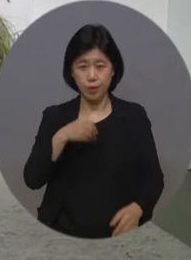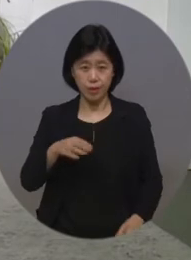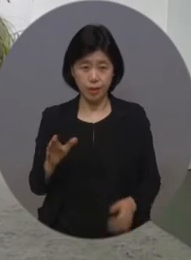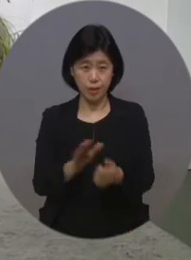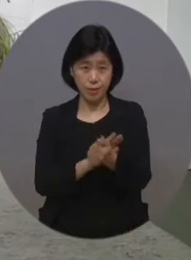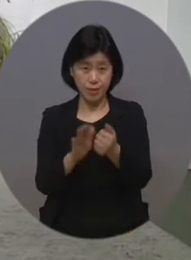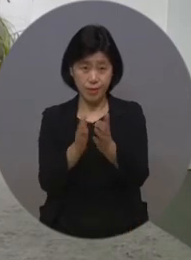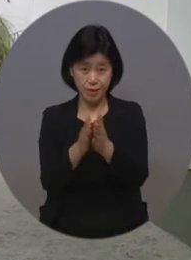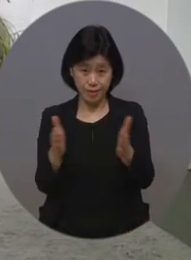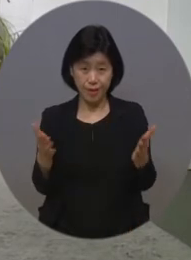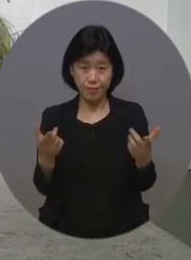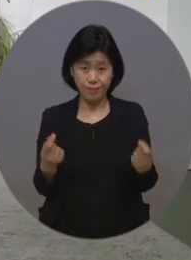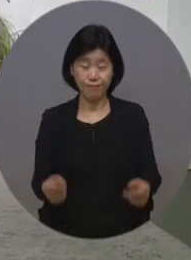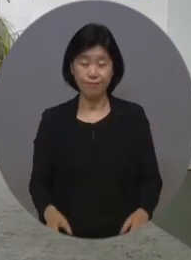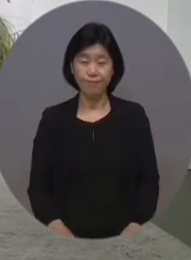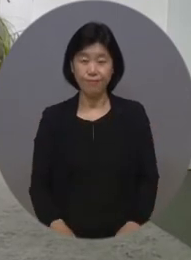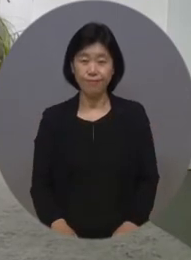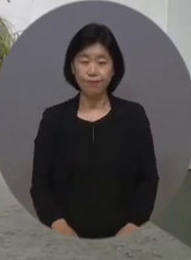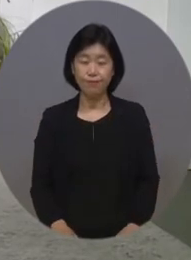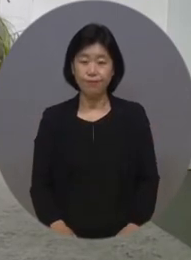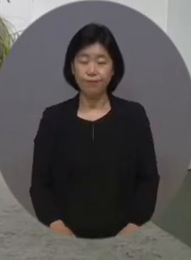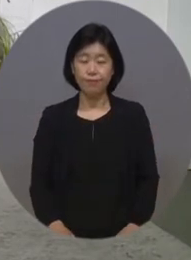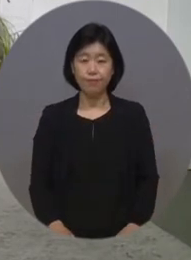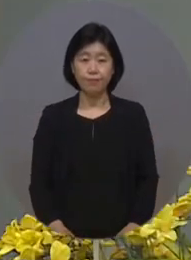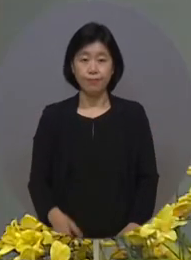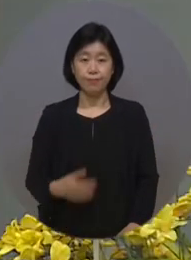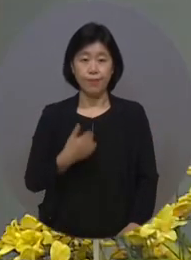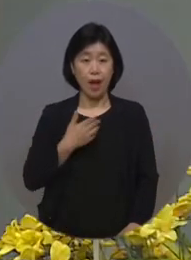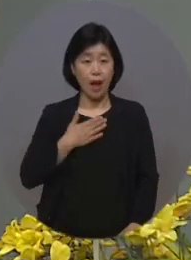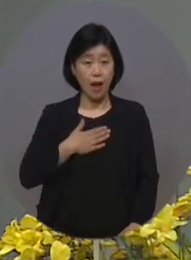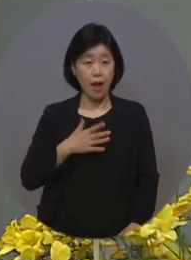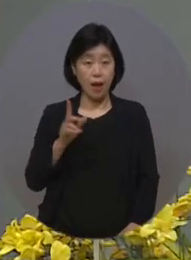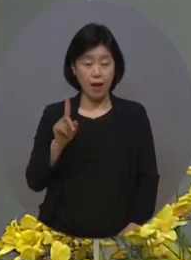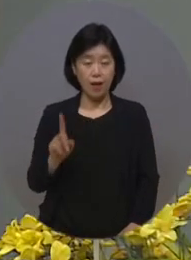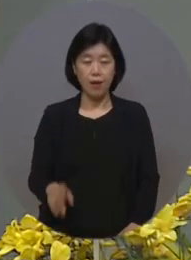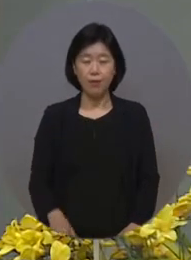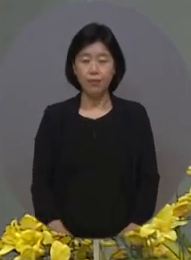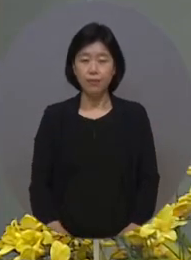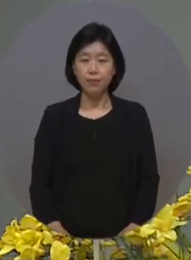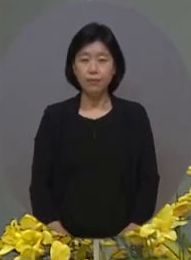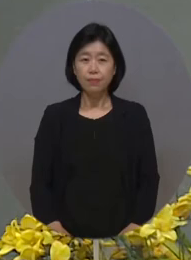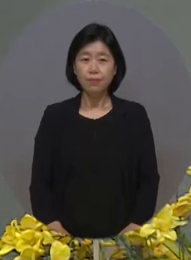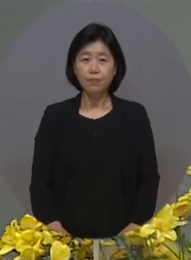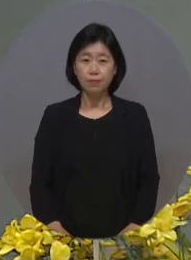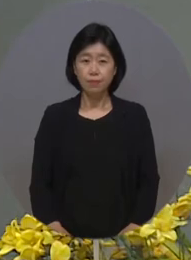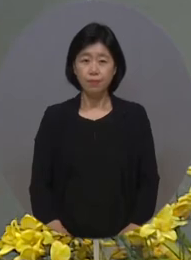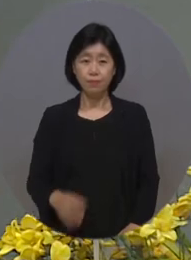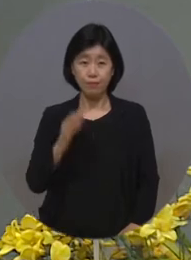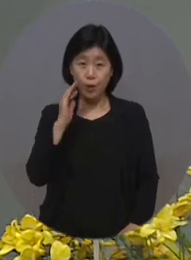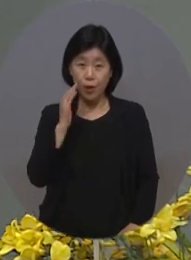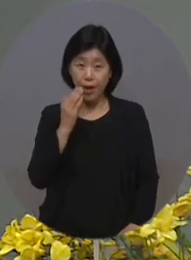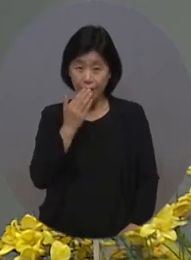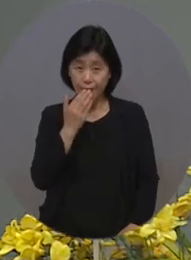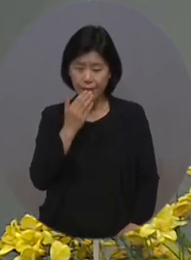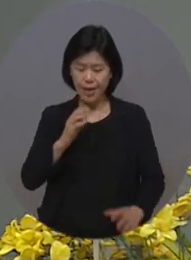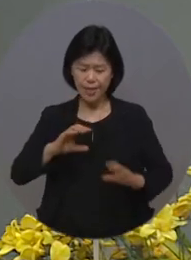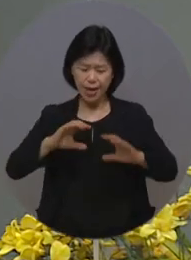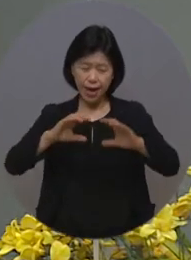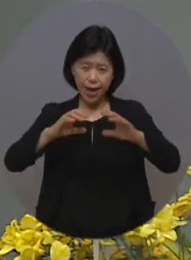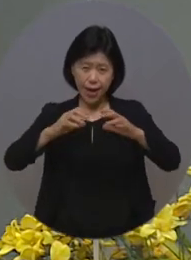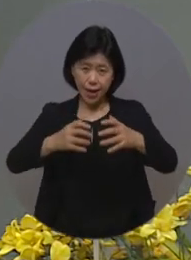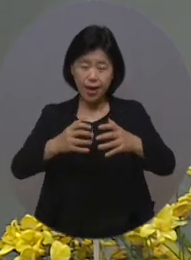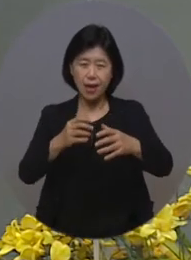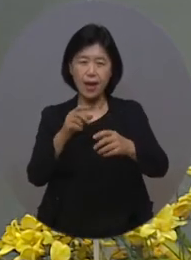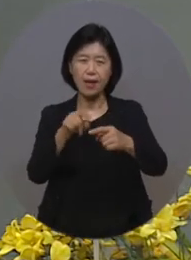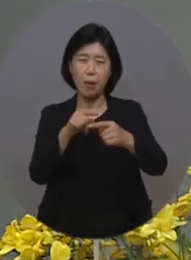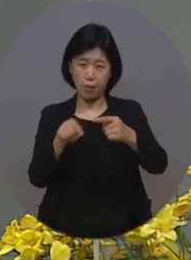4 그리고 또 뭐 제가 또 알기로는 그 누군가의 3개의 대해도 적극적으로 지원하고 있는